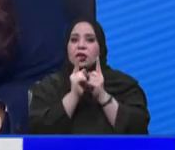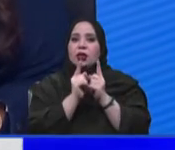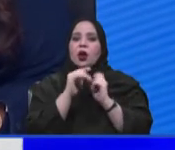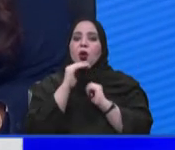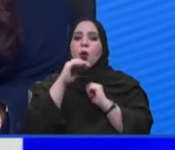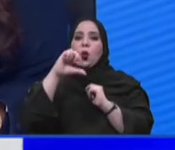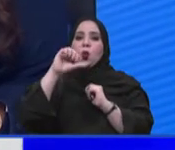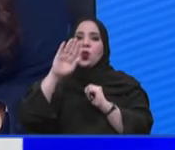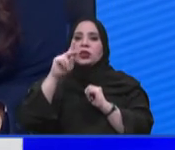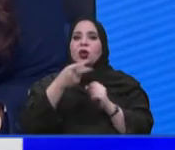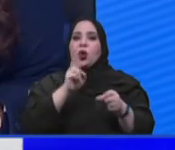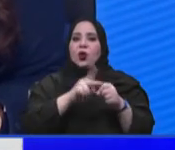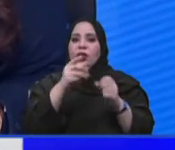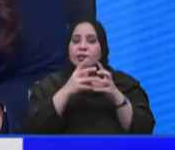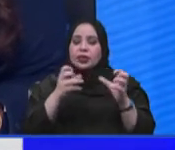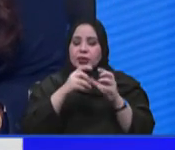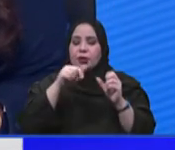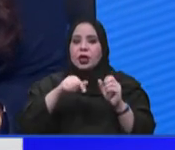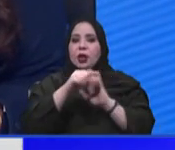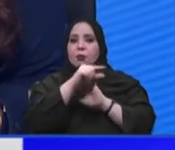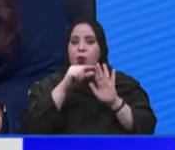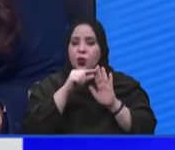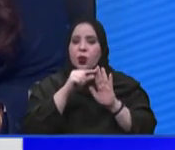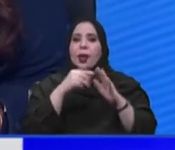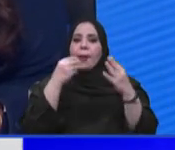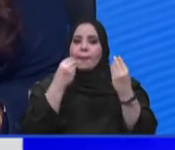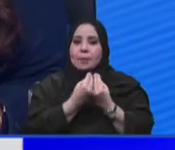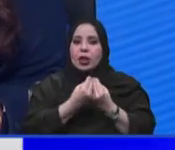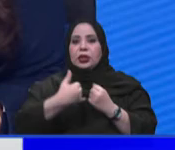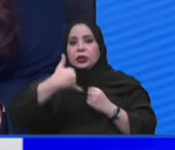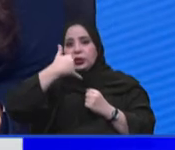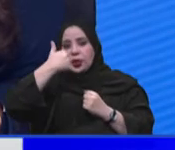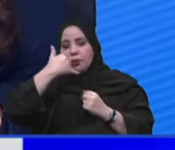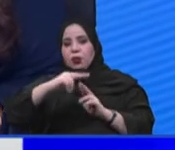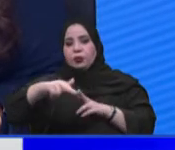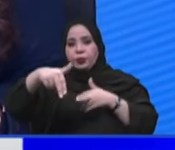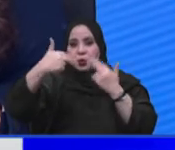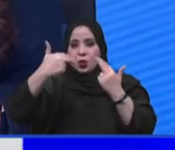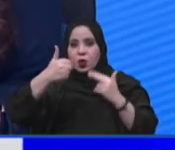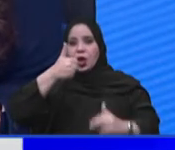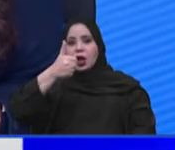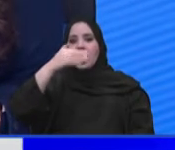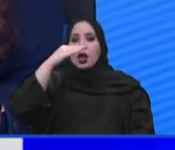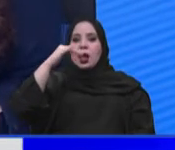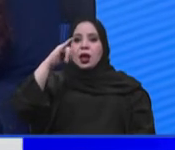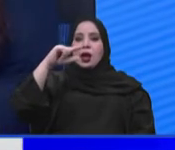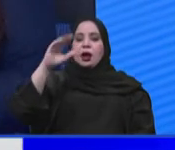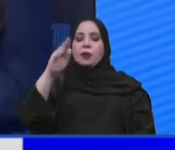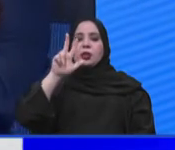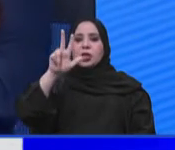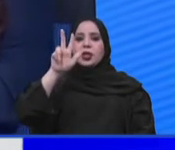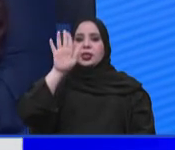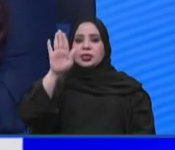سيد. وللحديث أكثر عن هذا الموضوع ينضم إلينا عبر السكايب السيد أحمد صباح السلوم، عضو مجلس